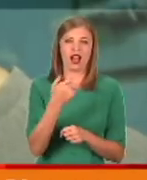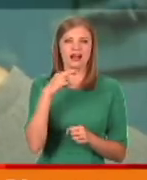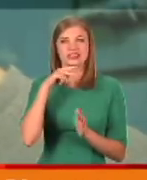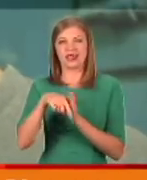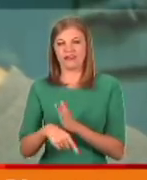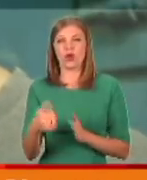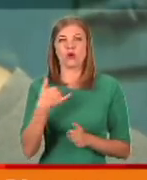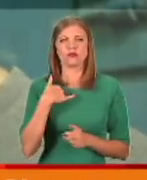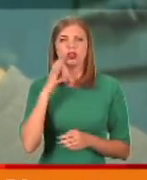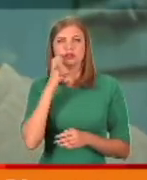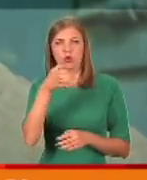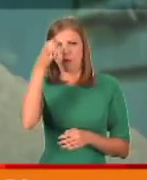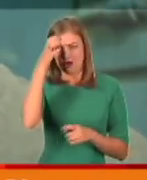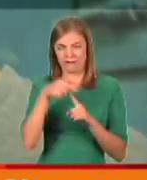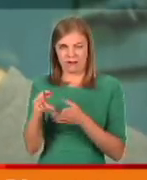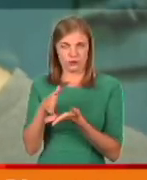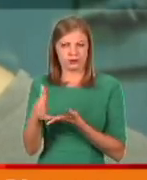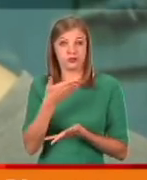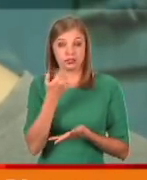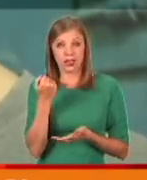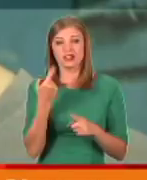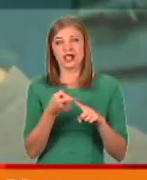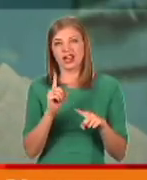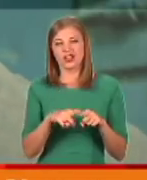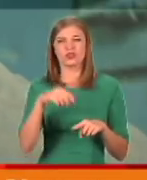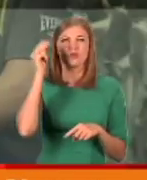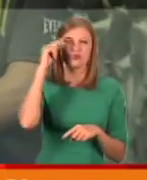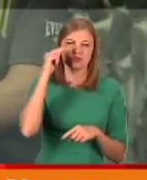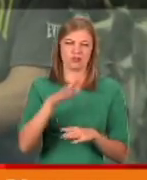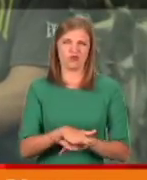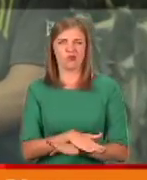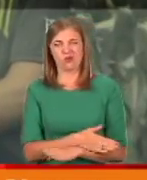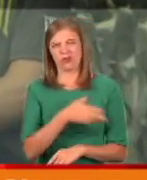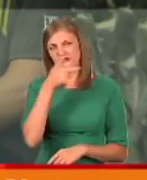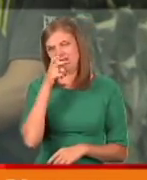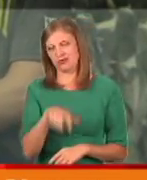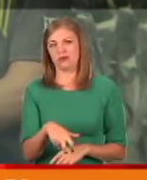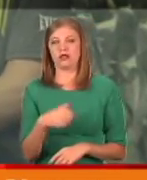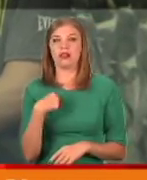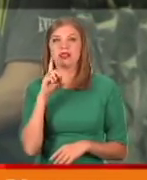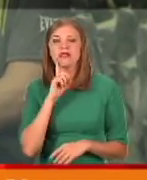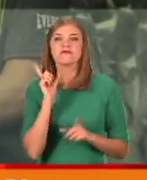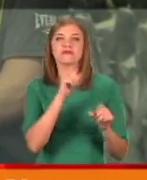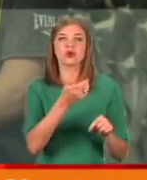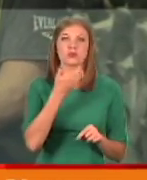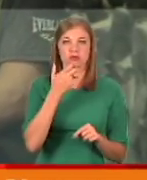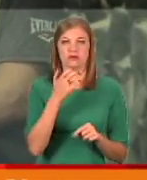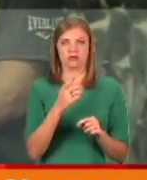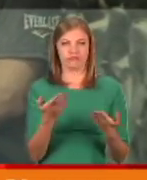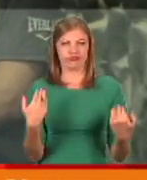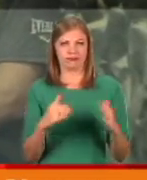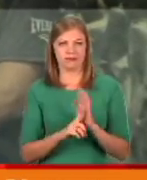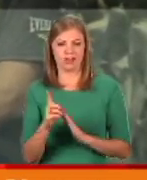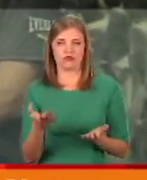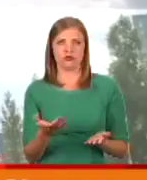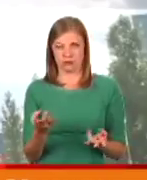как такового серьезного образования в этой сфере нету. Это учиться слишком долго, слишком нудно. Охота была поехать на юг, тем более сезон начинался.